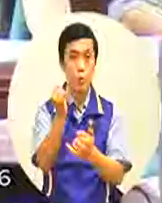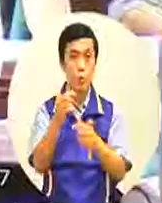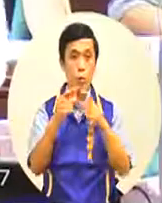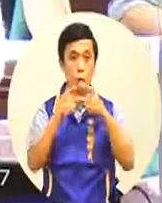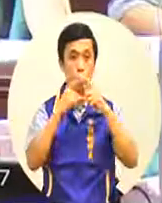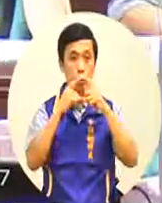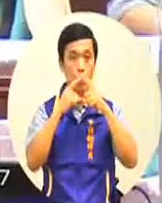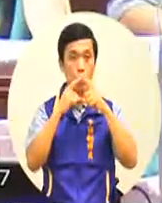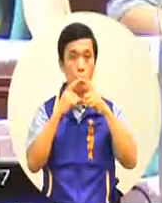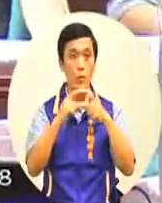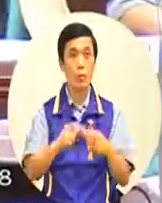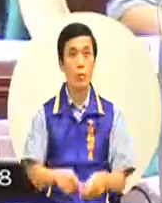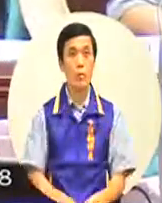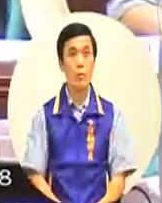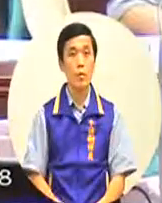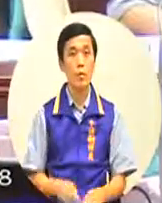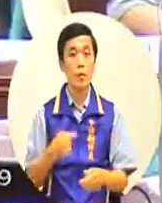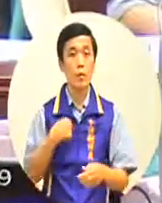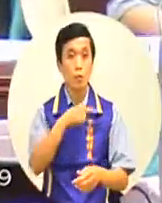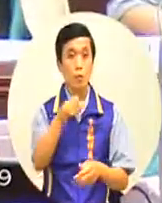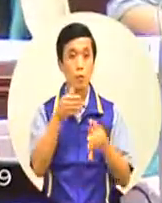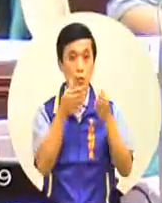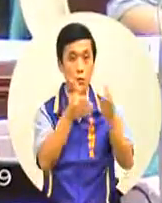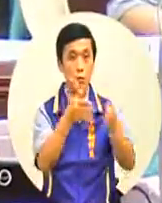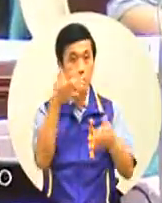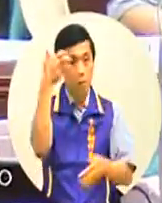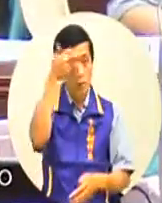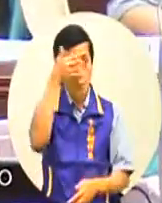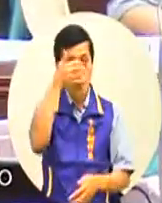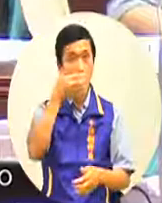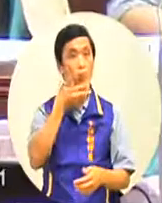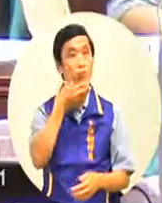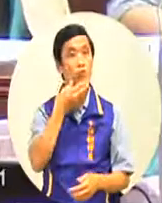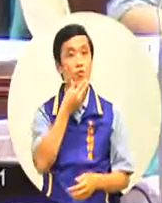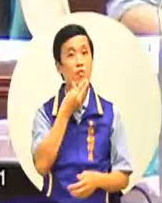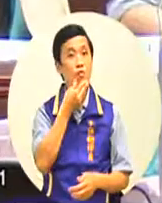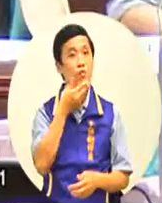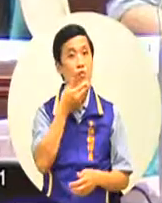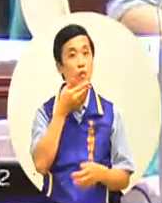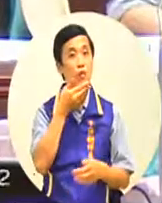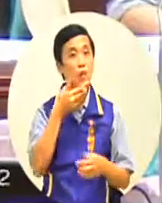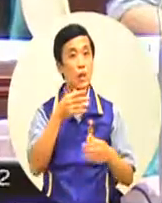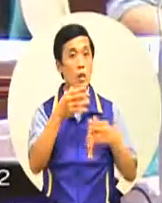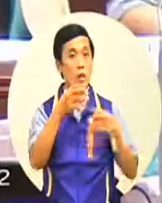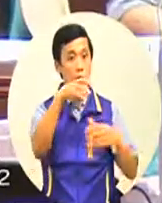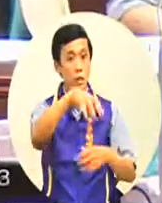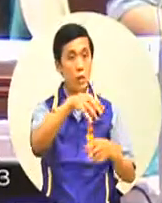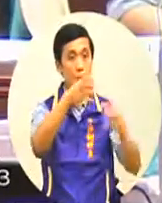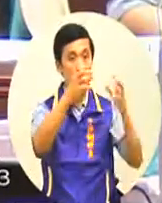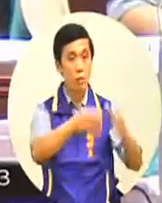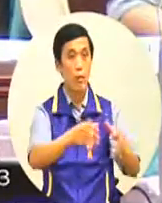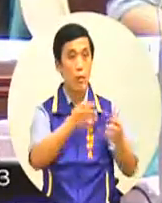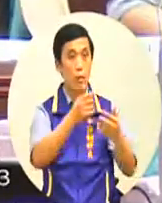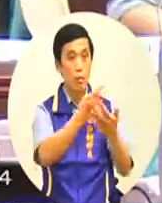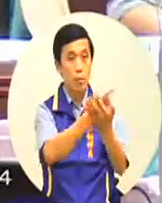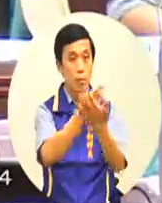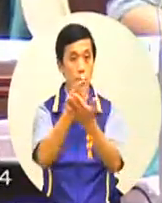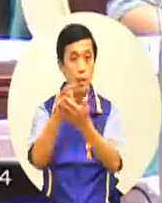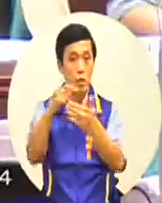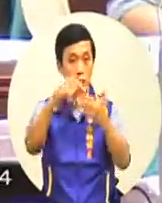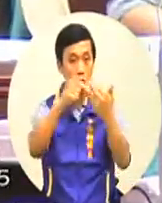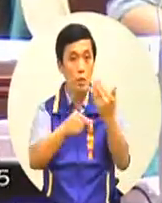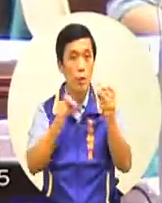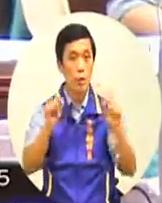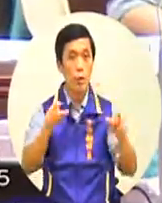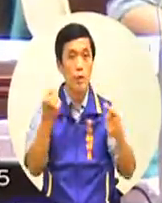我们针对相关老人福利机构设立的标准，不同类型的机构都有不同的规定。